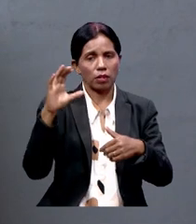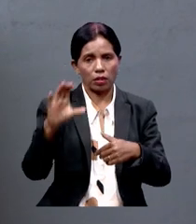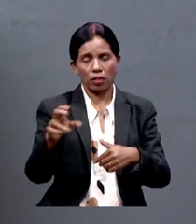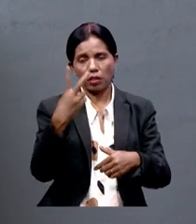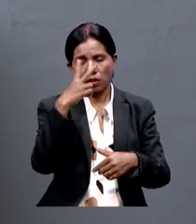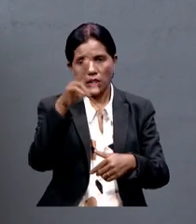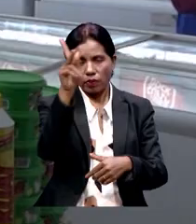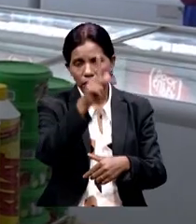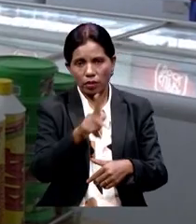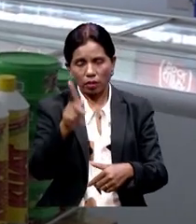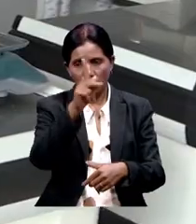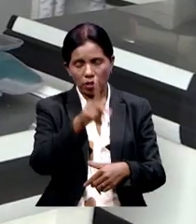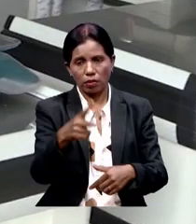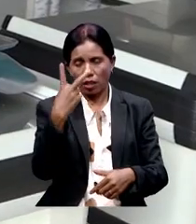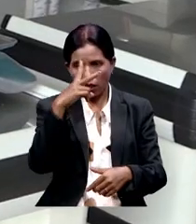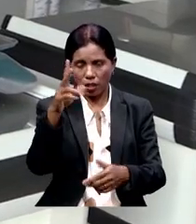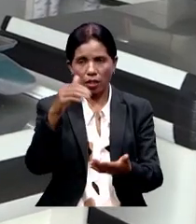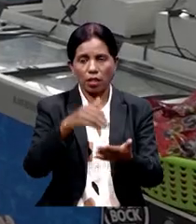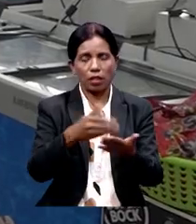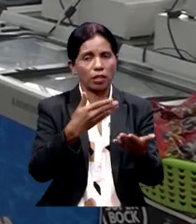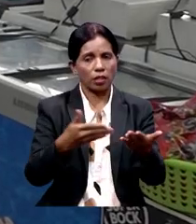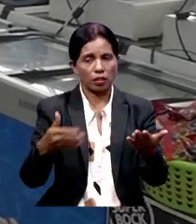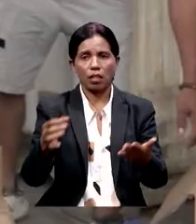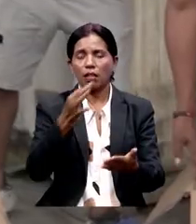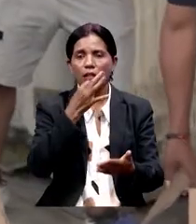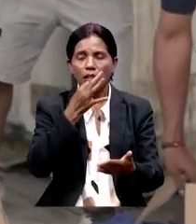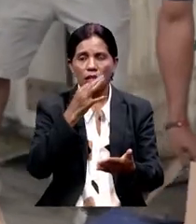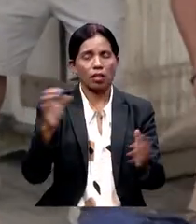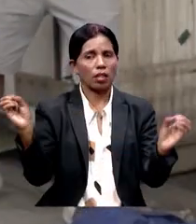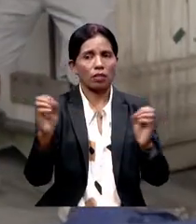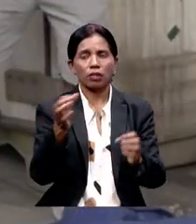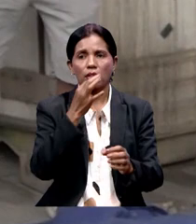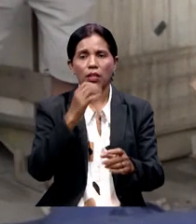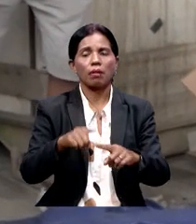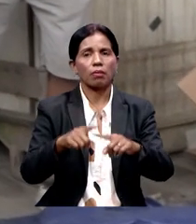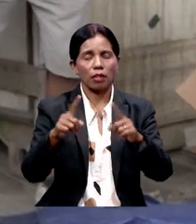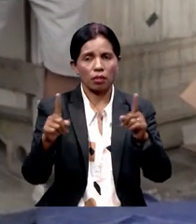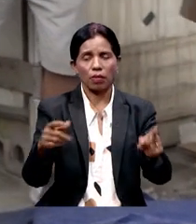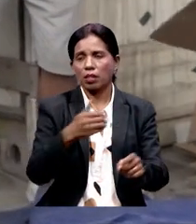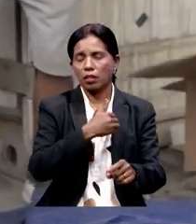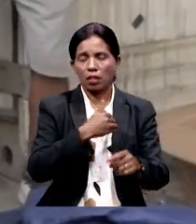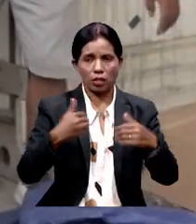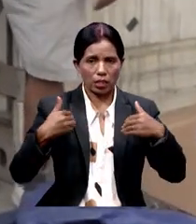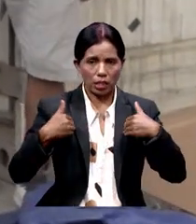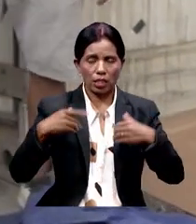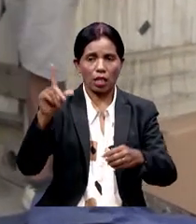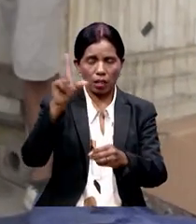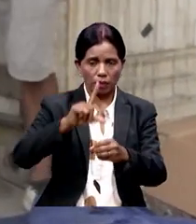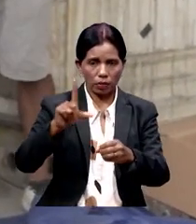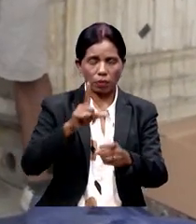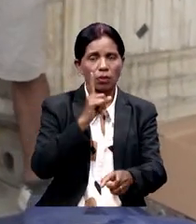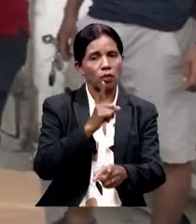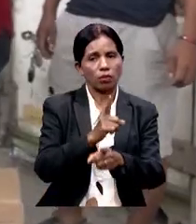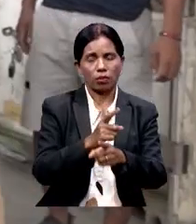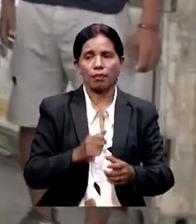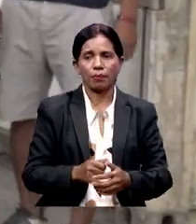halo fiskalizasaun no verifikasaun ba produto ai han no la osa ai han mai be afaeza si dau iha laboratorium propio.